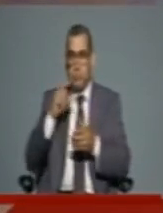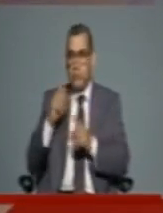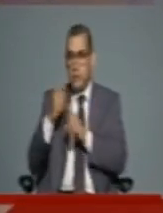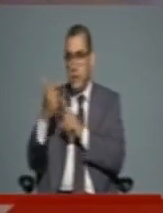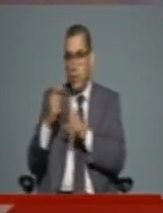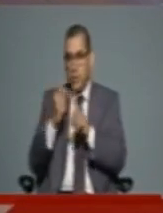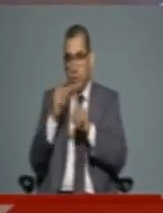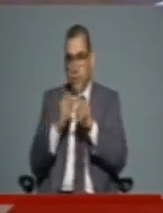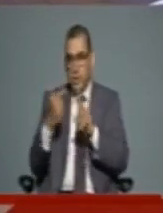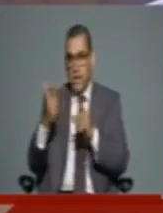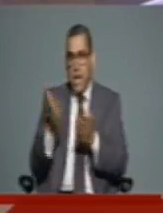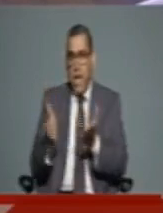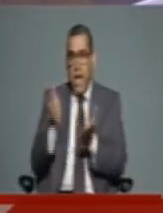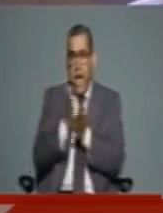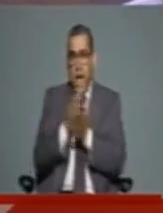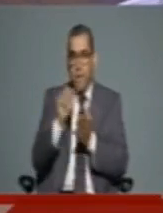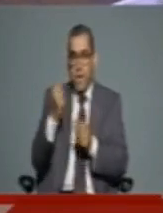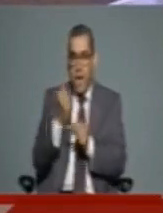حق العمل